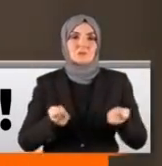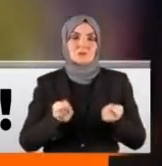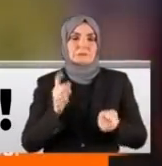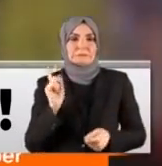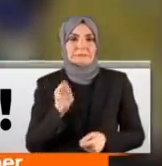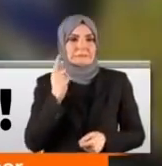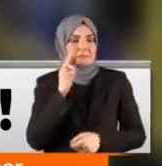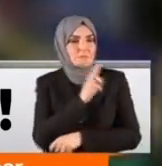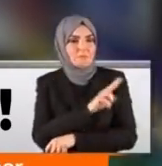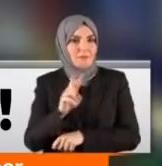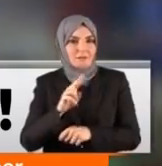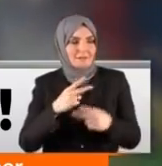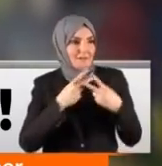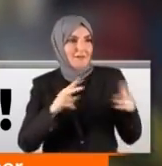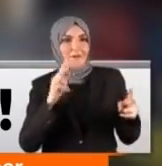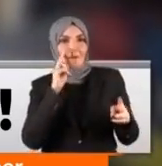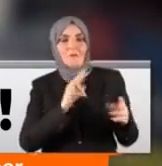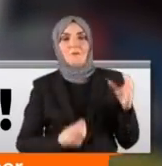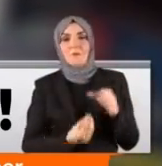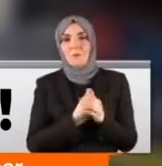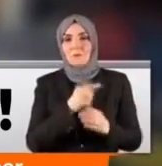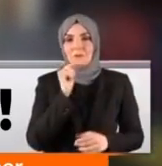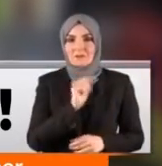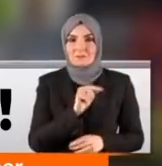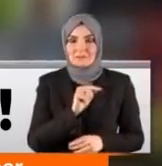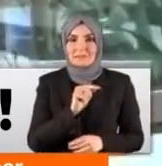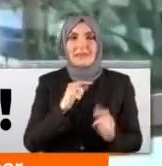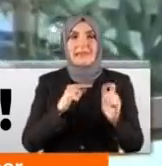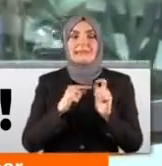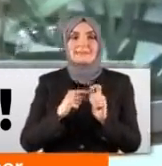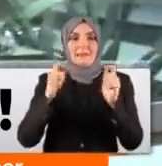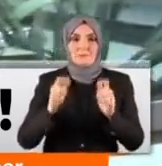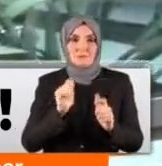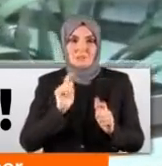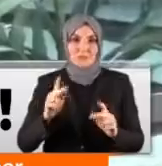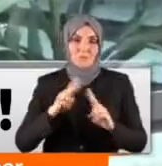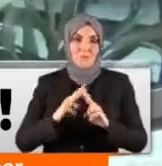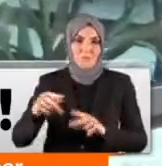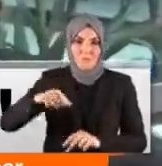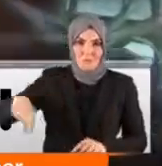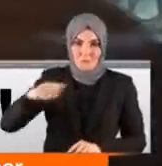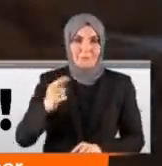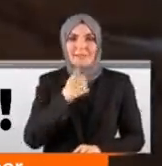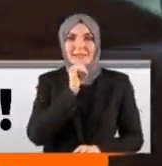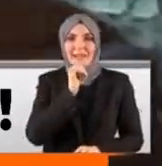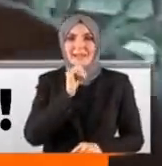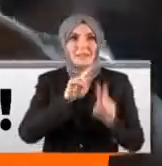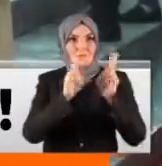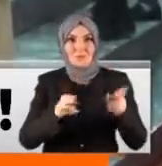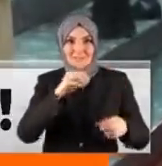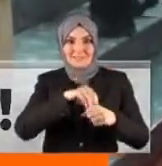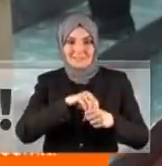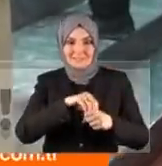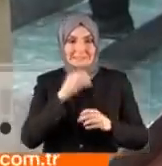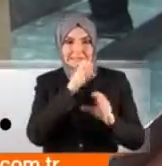tam kapanma da denetimlerini 7/24 sürdüren Esenyurt emniyetine bir Tekel bayiinde gizlice alkol satışı yapıldığı ihbarı